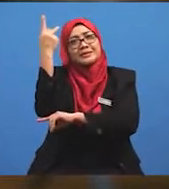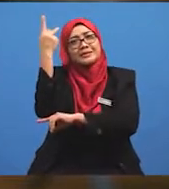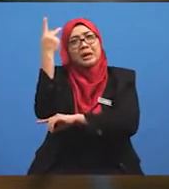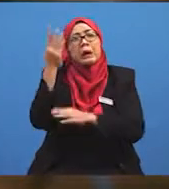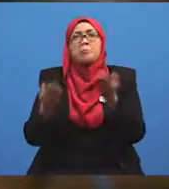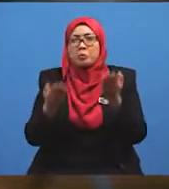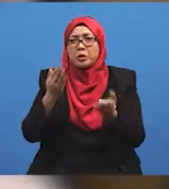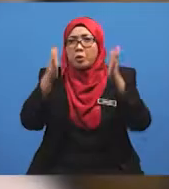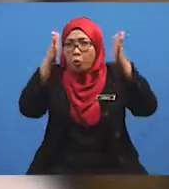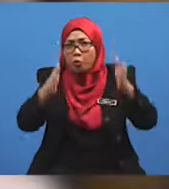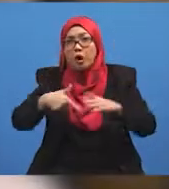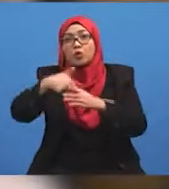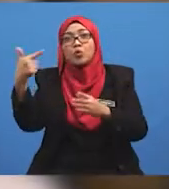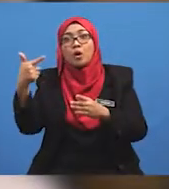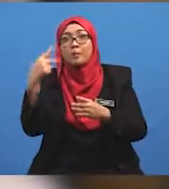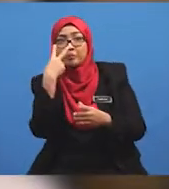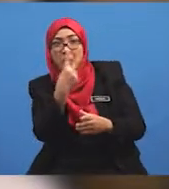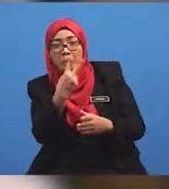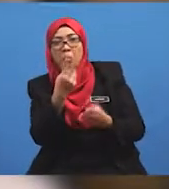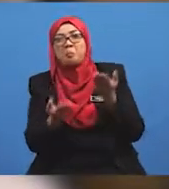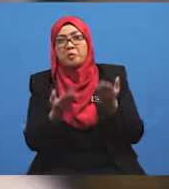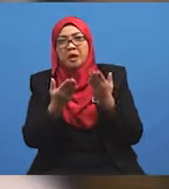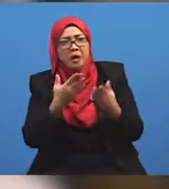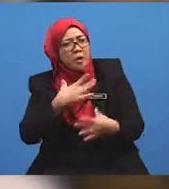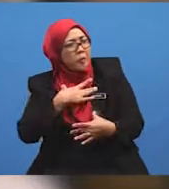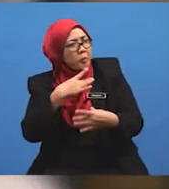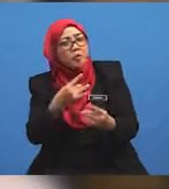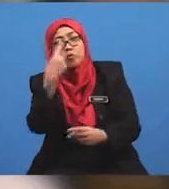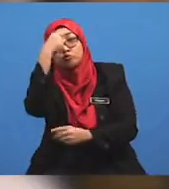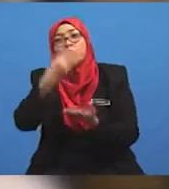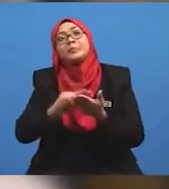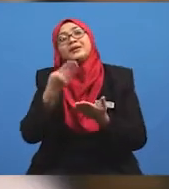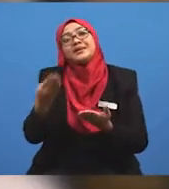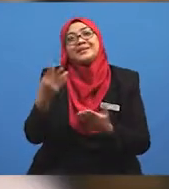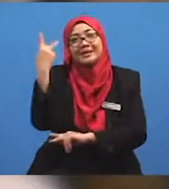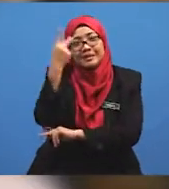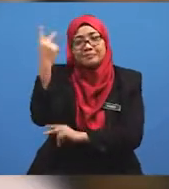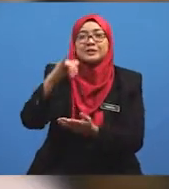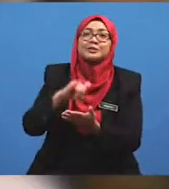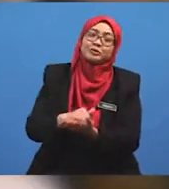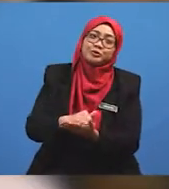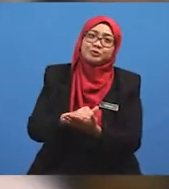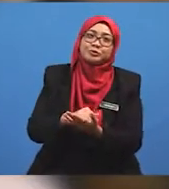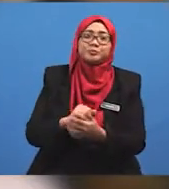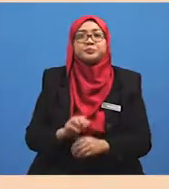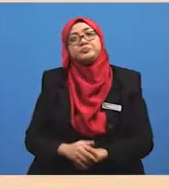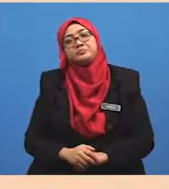produk tersebut satu lagi Sifat penting usaha wajhil